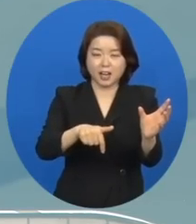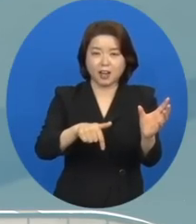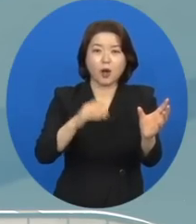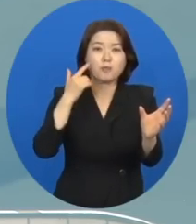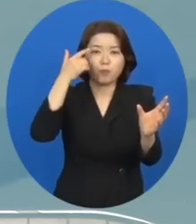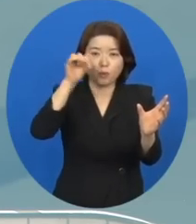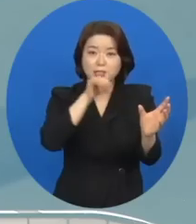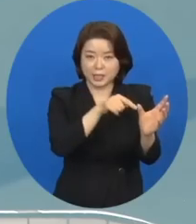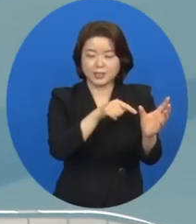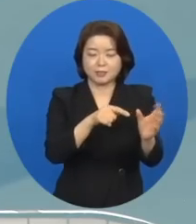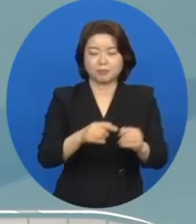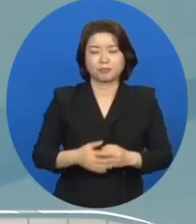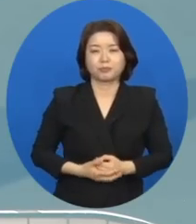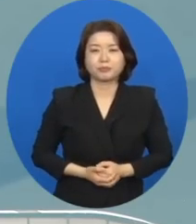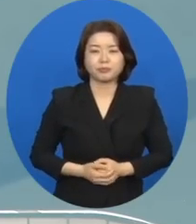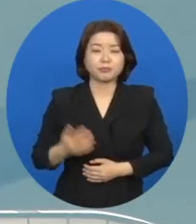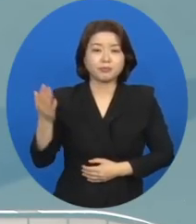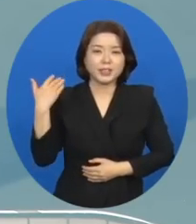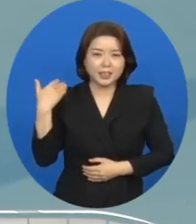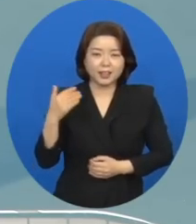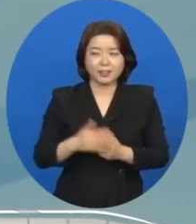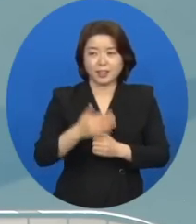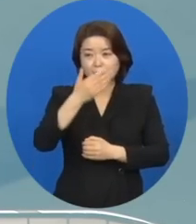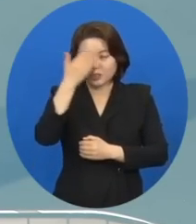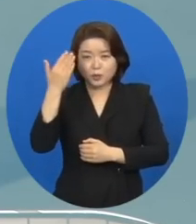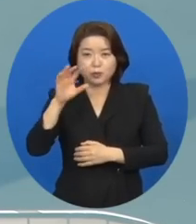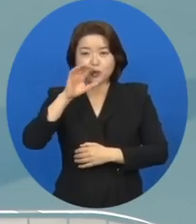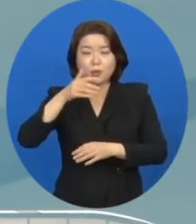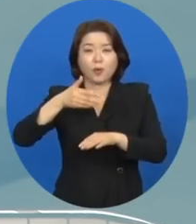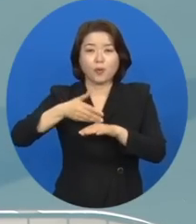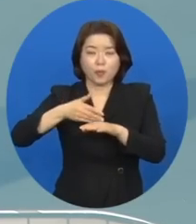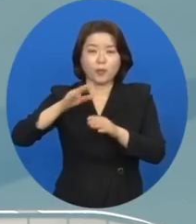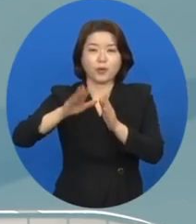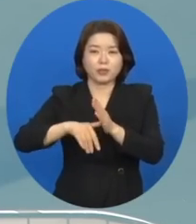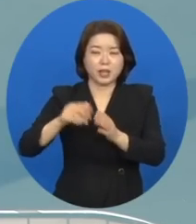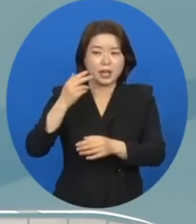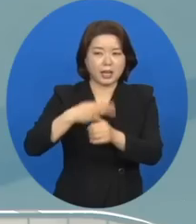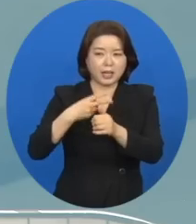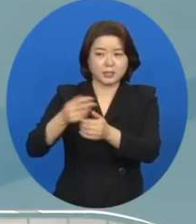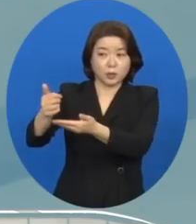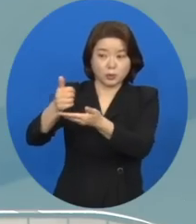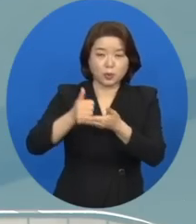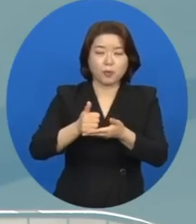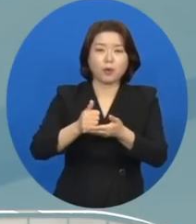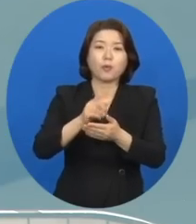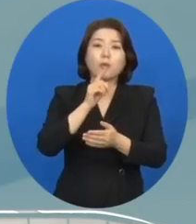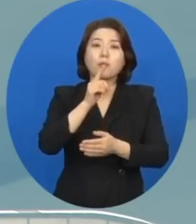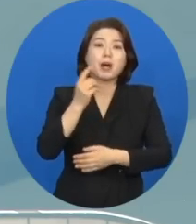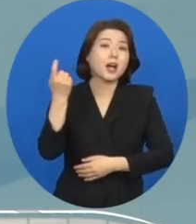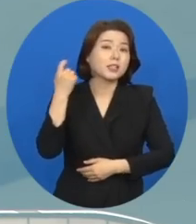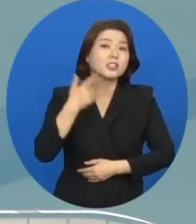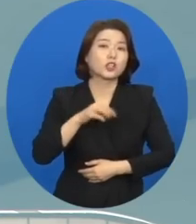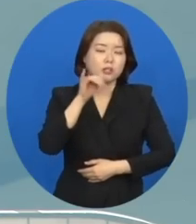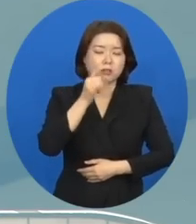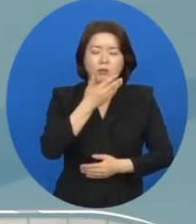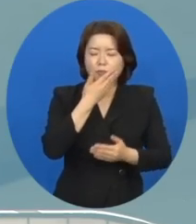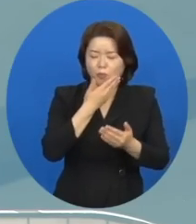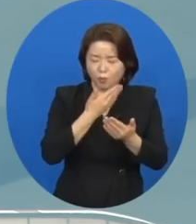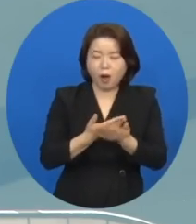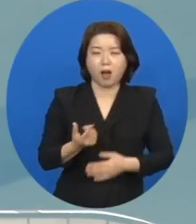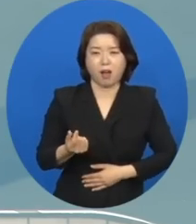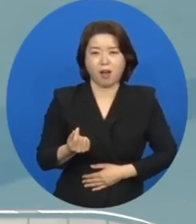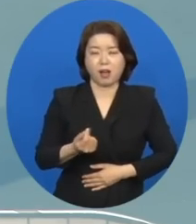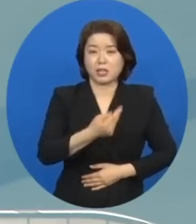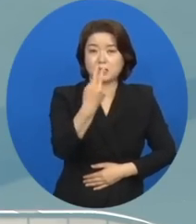2006년에 제가 청소년부 선교회 때 수련회 때 한번 강사로 초청해서 말씀을 들었는데 너무나 귀한 분이세요.